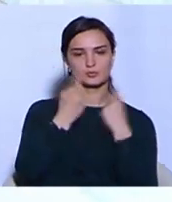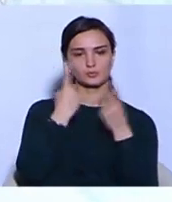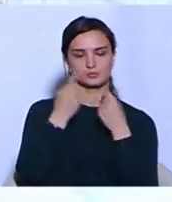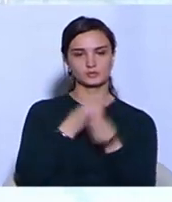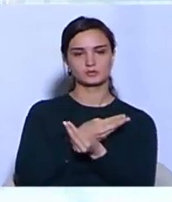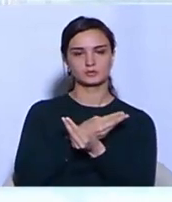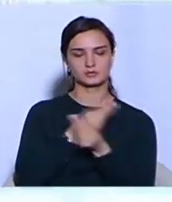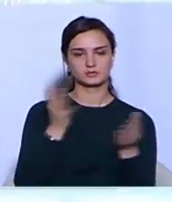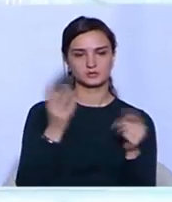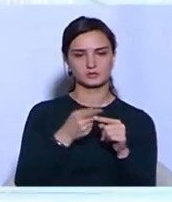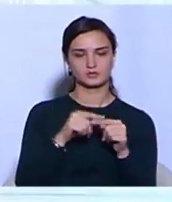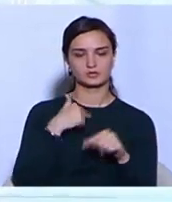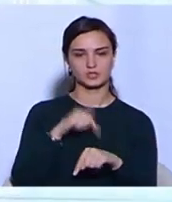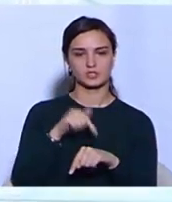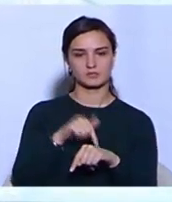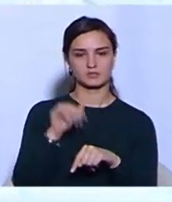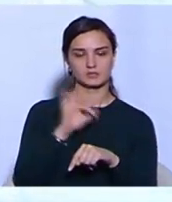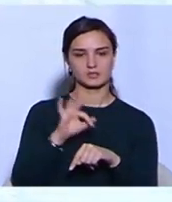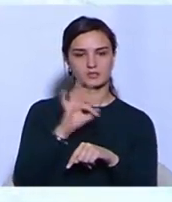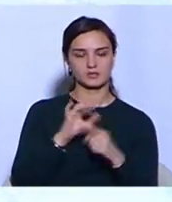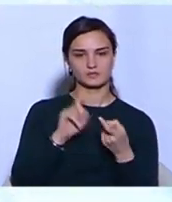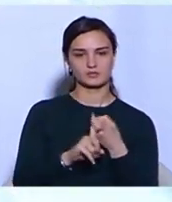ინფორმაციის გადამუშავებას, ჩვენ შეგრძნებებთან დაკავშირებით.